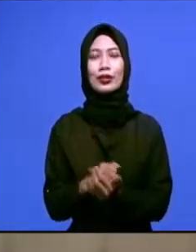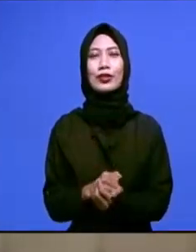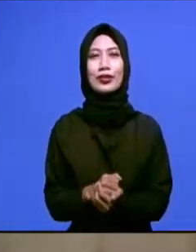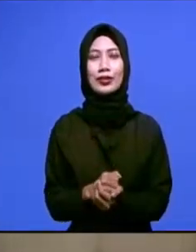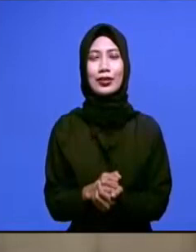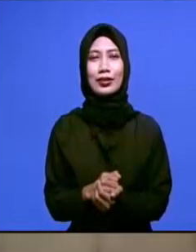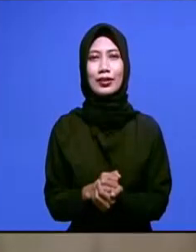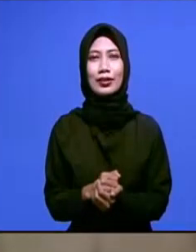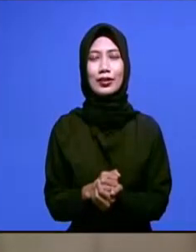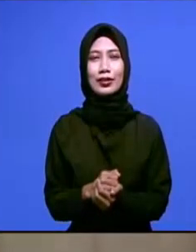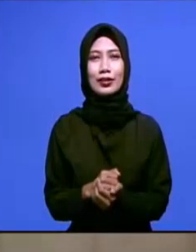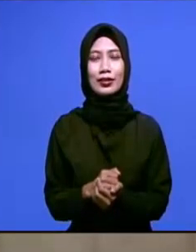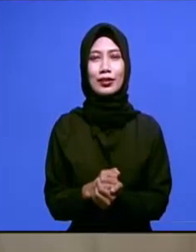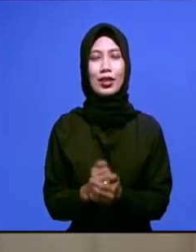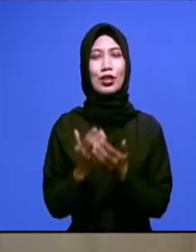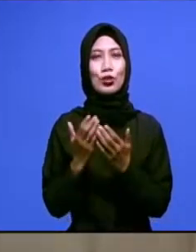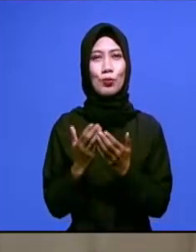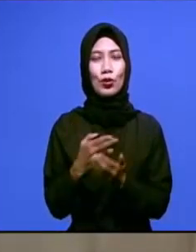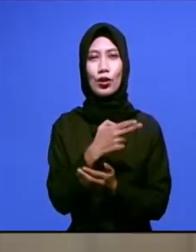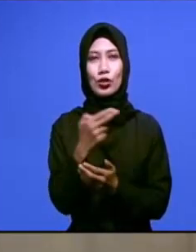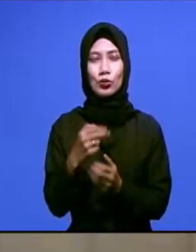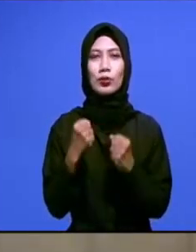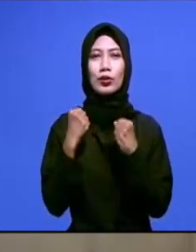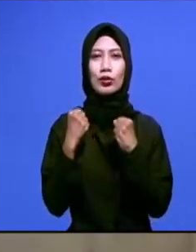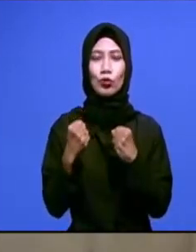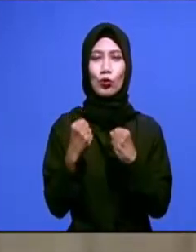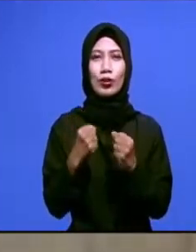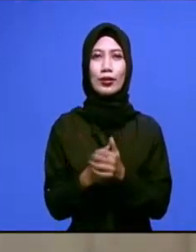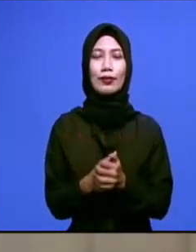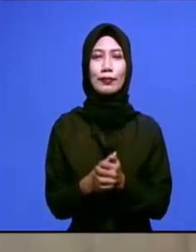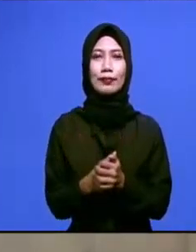Indonesia. Semoga Indonesia makin kokoh, makin kuat, makin jaya,